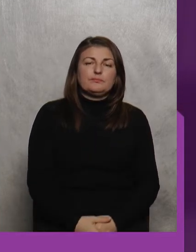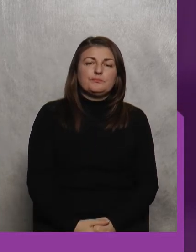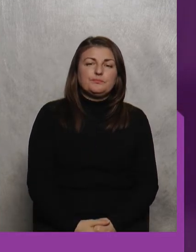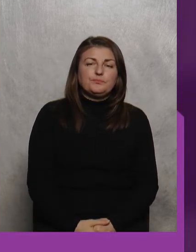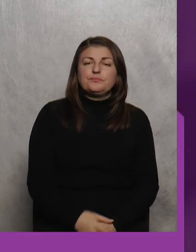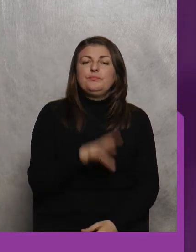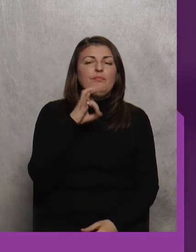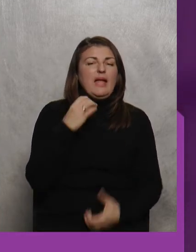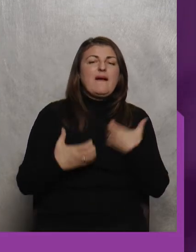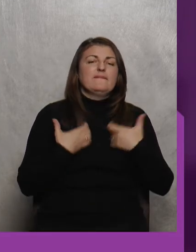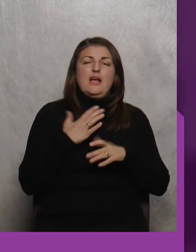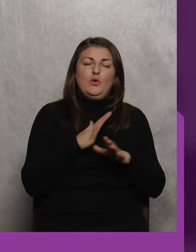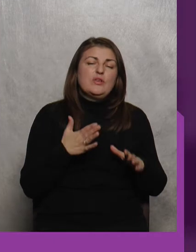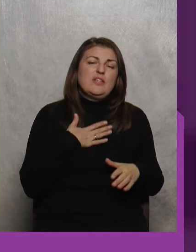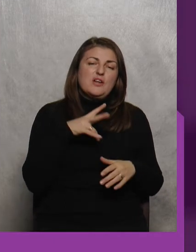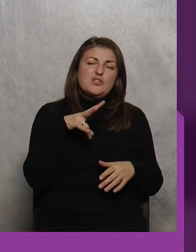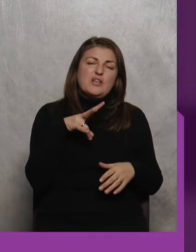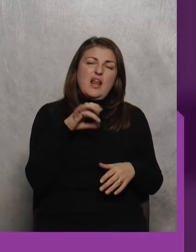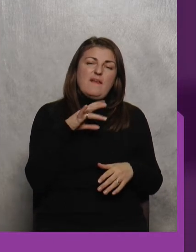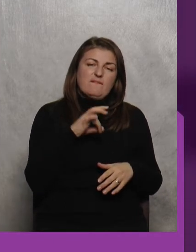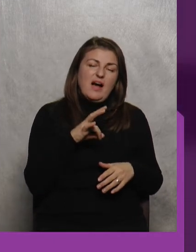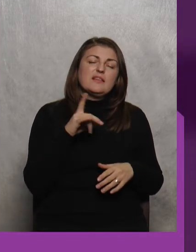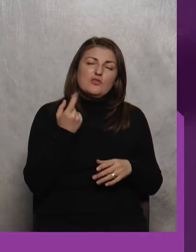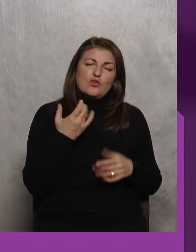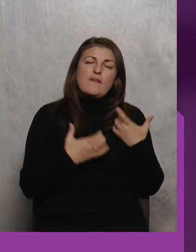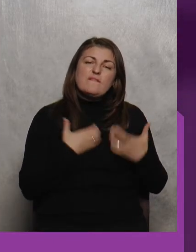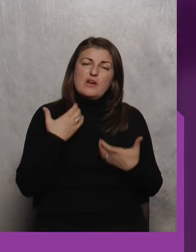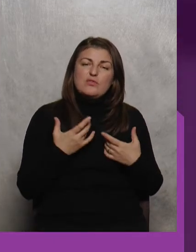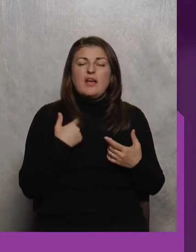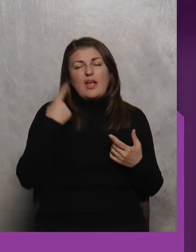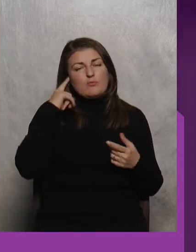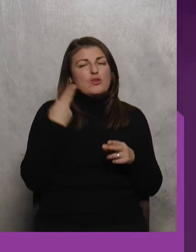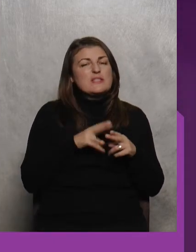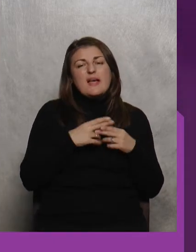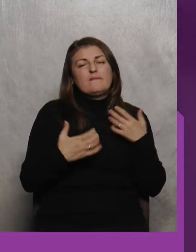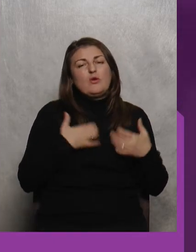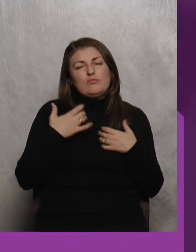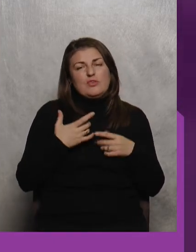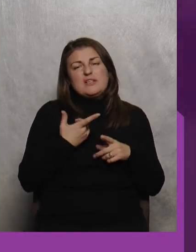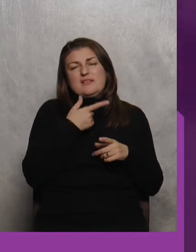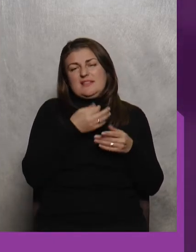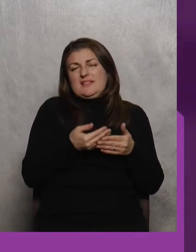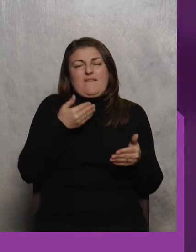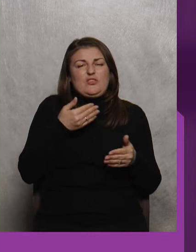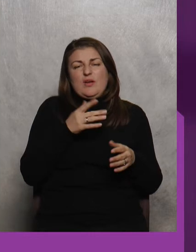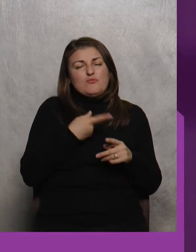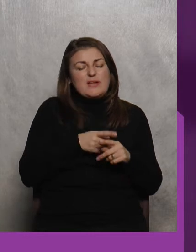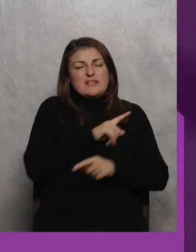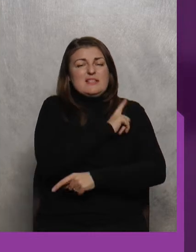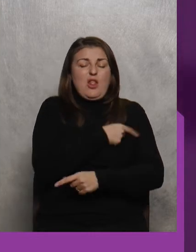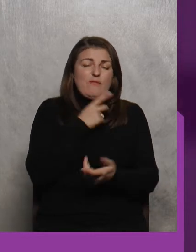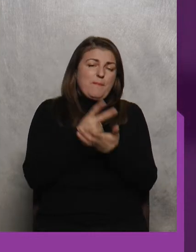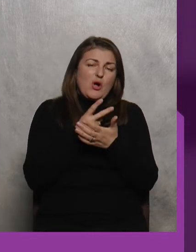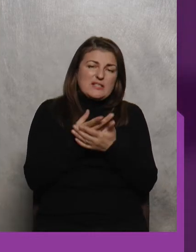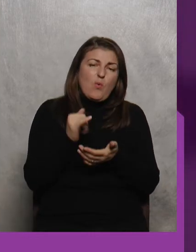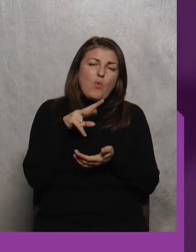не хвилюється. Наш Ліван Жамешвілі трошки хвилюється, але я думаю, це хвилювання завчасне, тому що силові показники